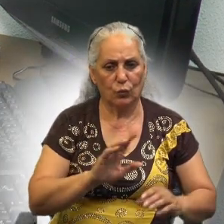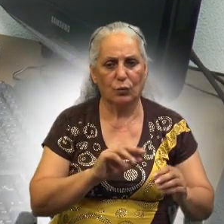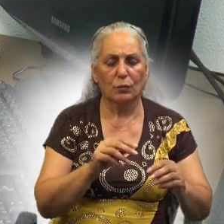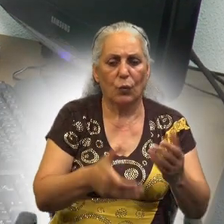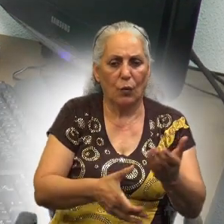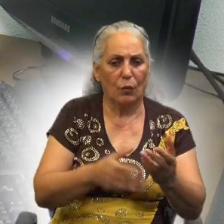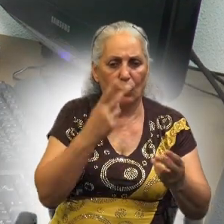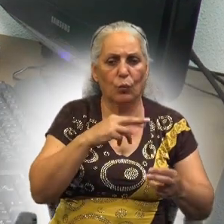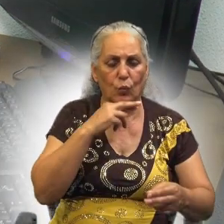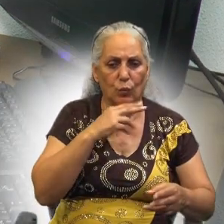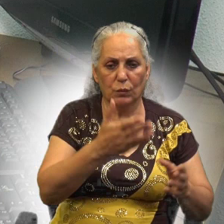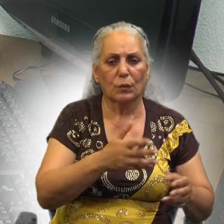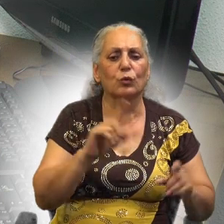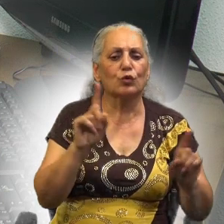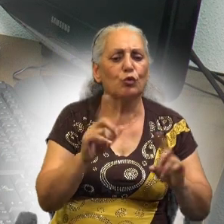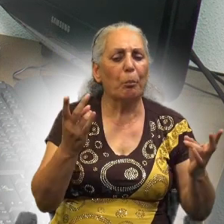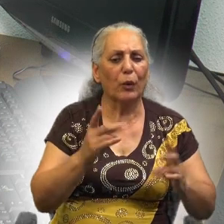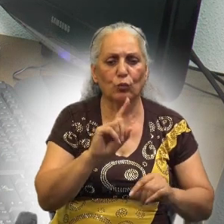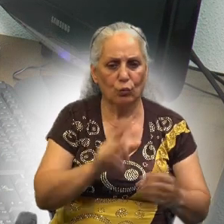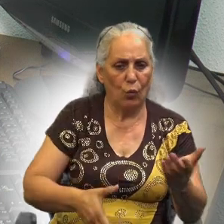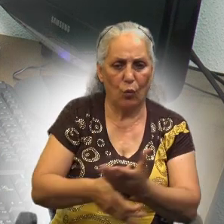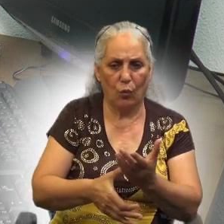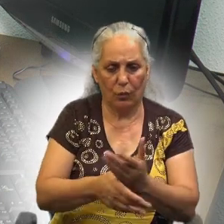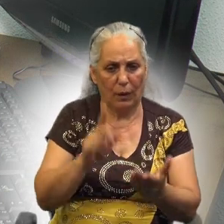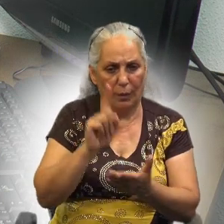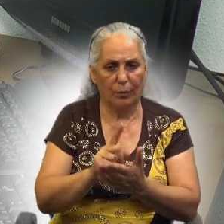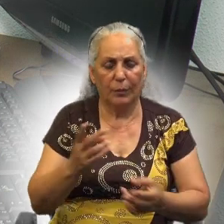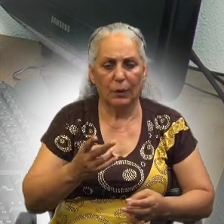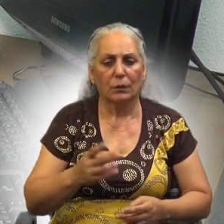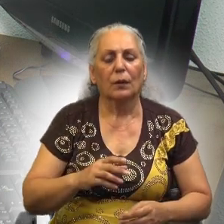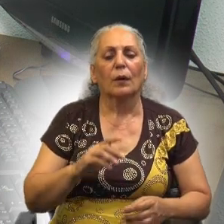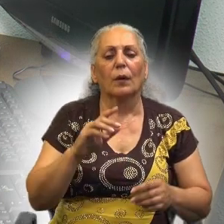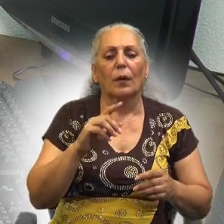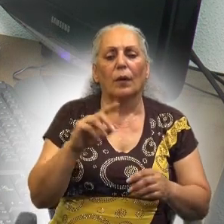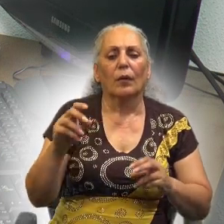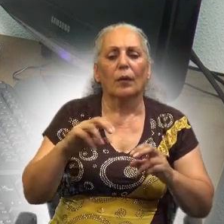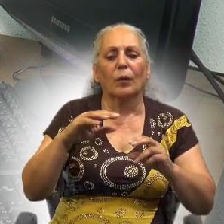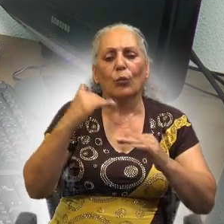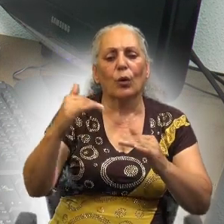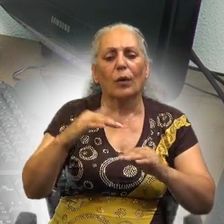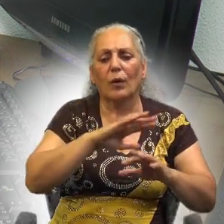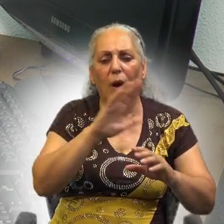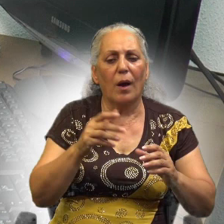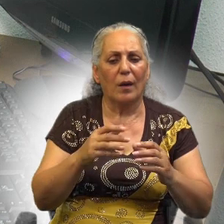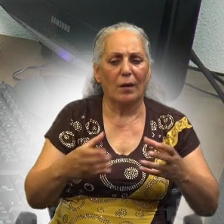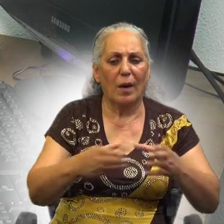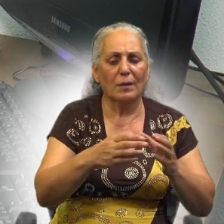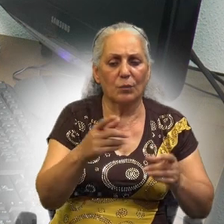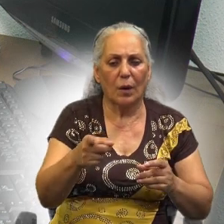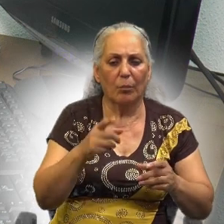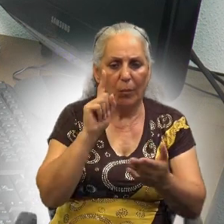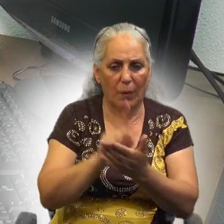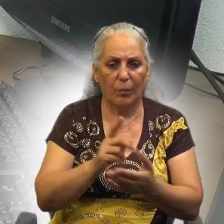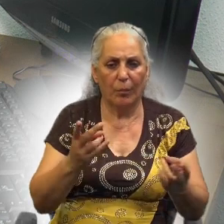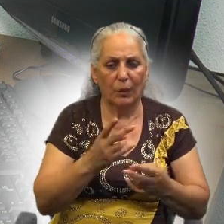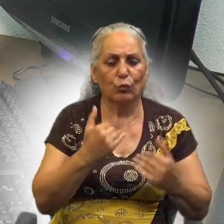անհրաժեշտության ժամանակ ցուցաբերել անհրաժեշտ պաշտպանություն։ Բացի դրանից, վարչակազմը պարտավոր է ապահովել անձին ուղարկված